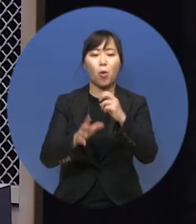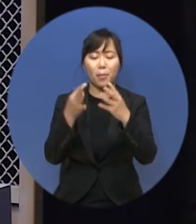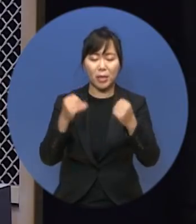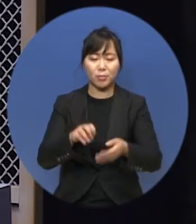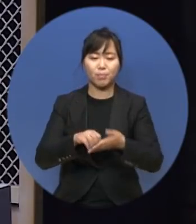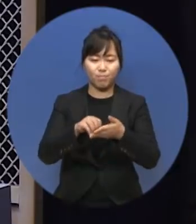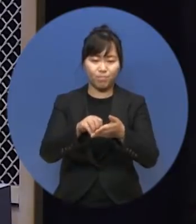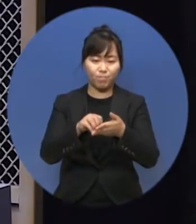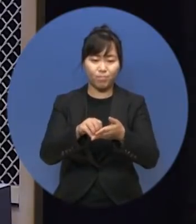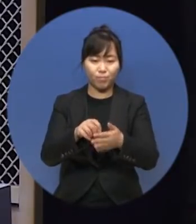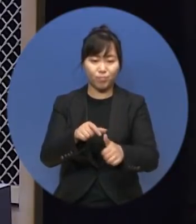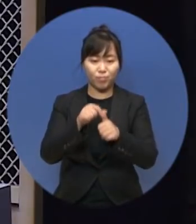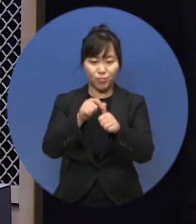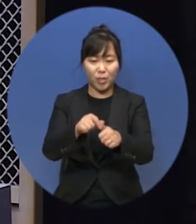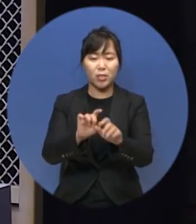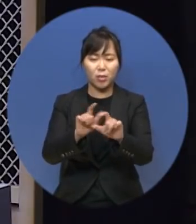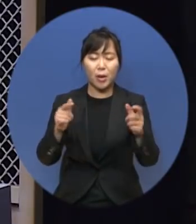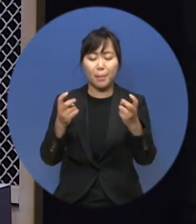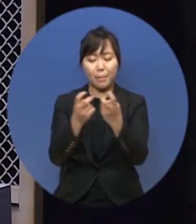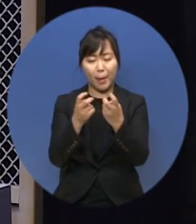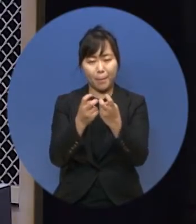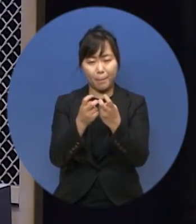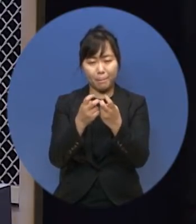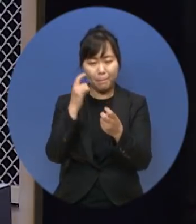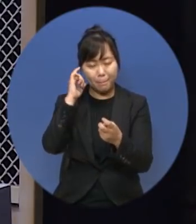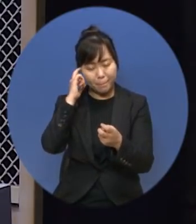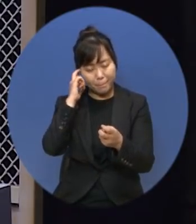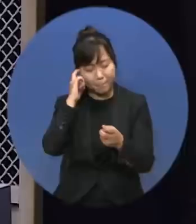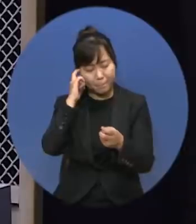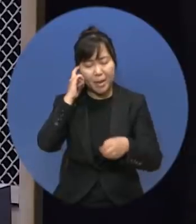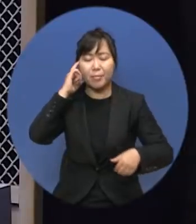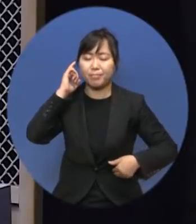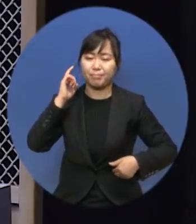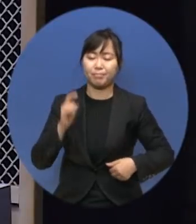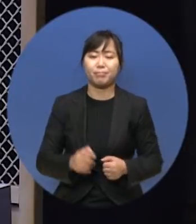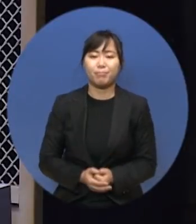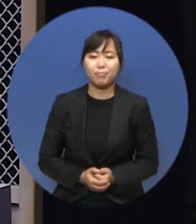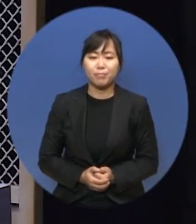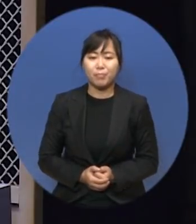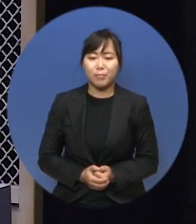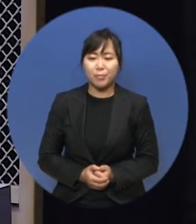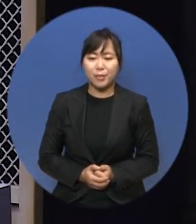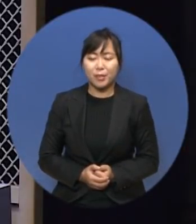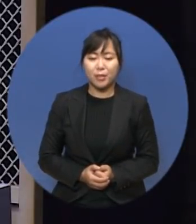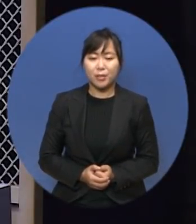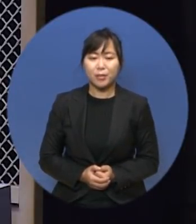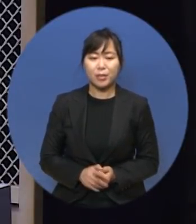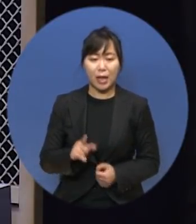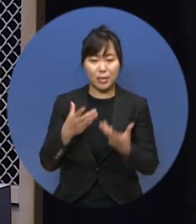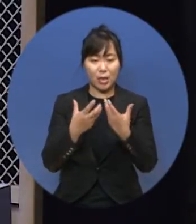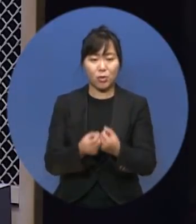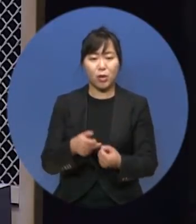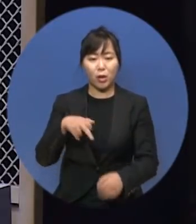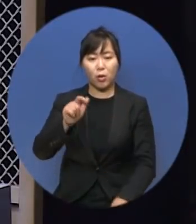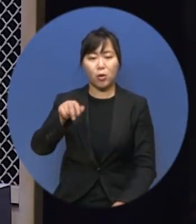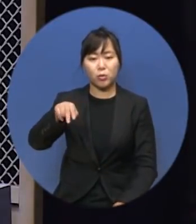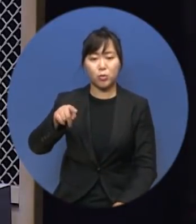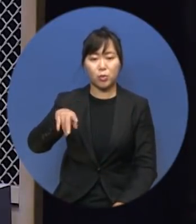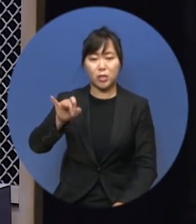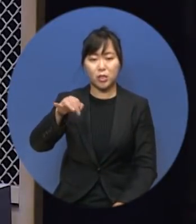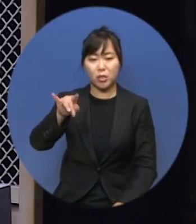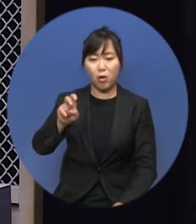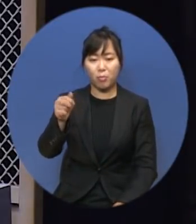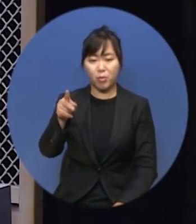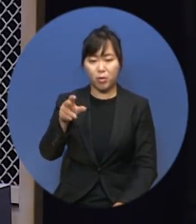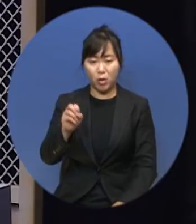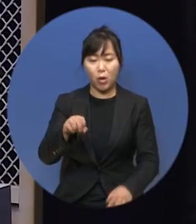많이 채용될 수 있도록 다양한 방법을 강구를 해야 될 것 같습니다. 뭐 일례로 그 컨소시엄형